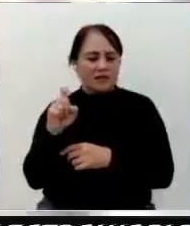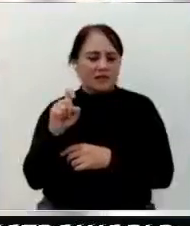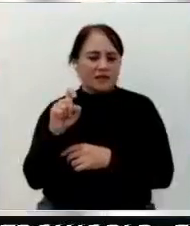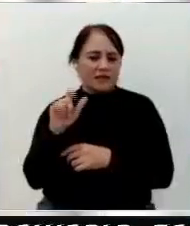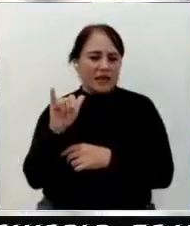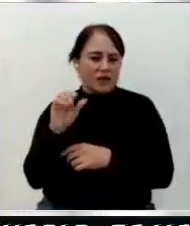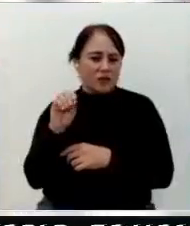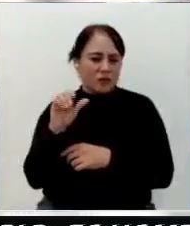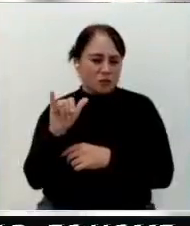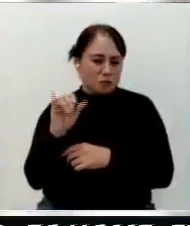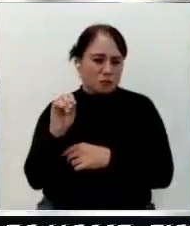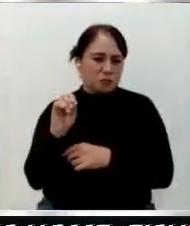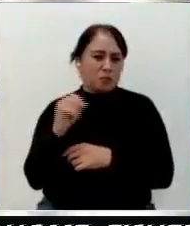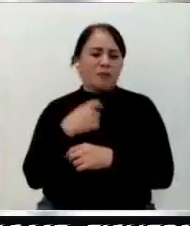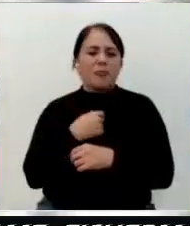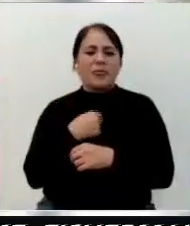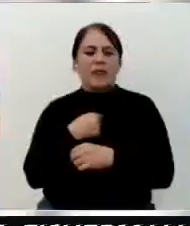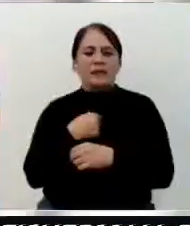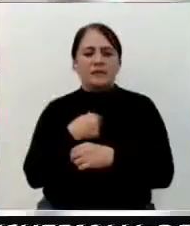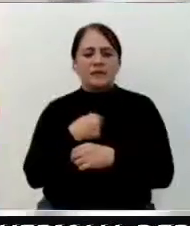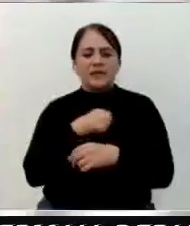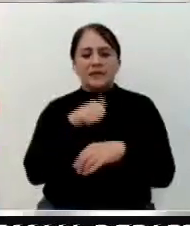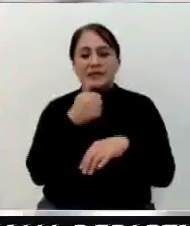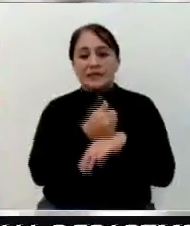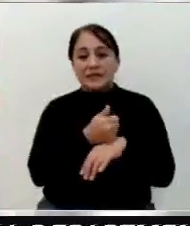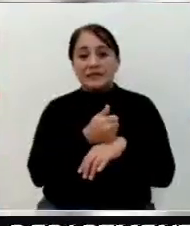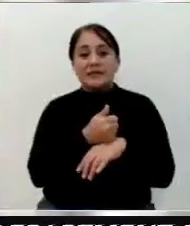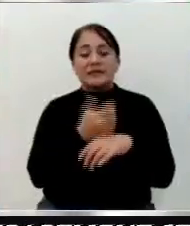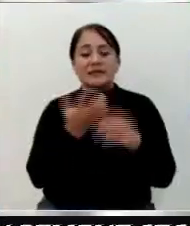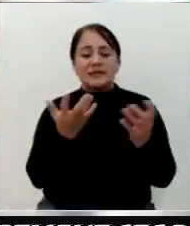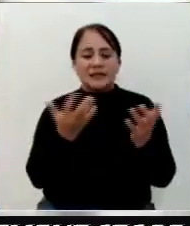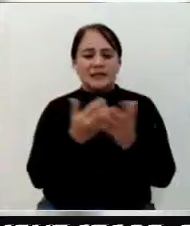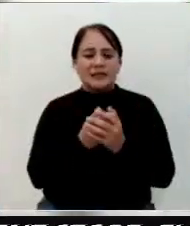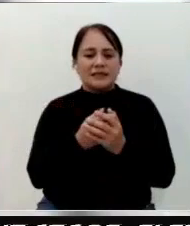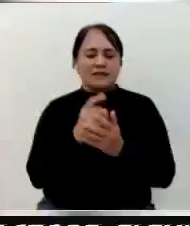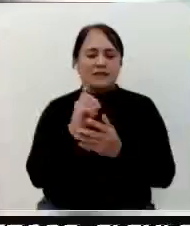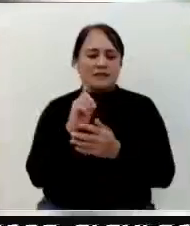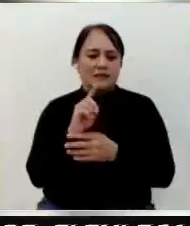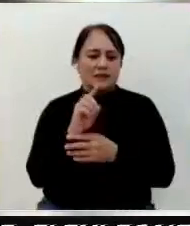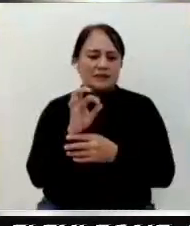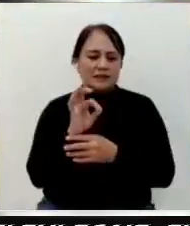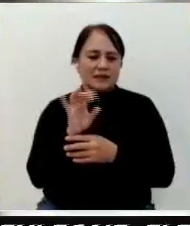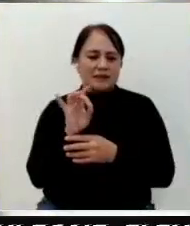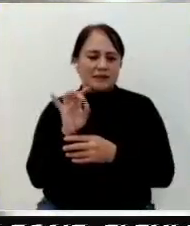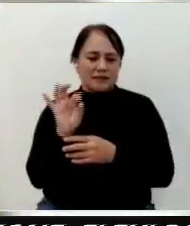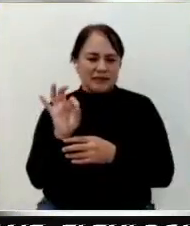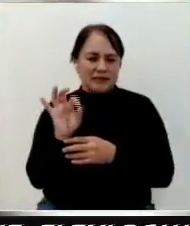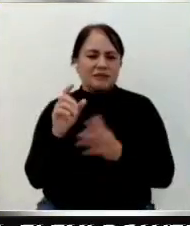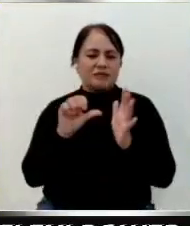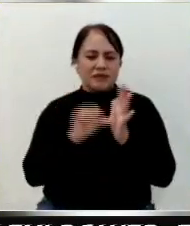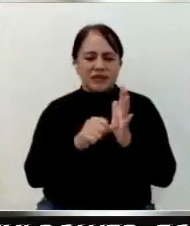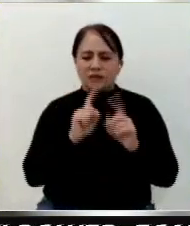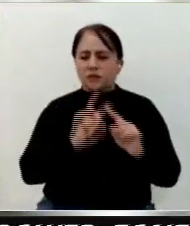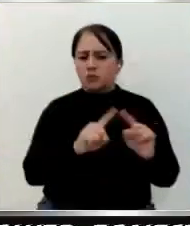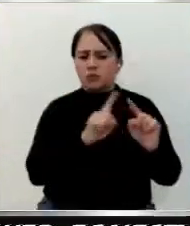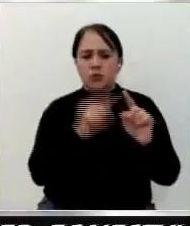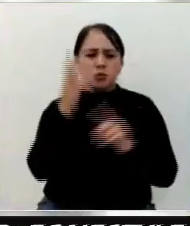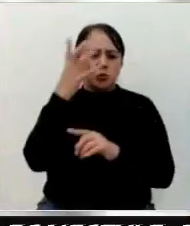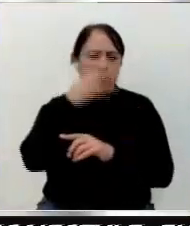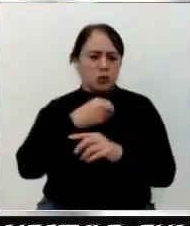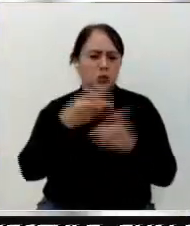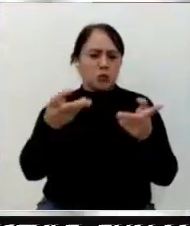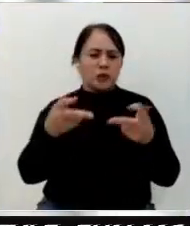1999 i-highlight din daw nito Ang ganda ng iba't ibang lugar sa bansa gaya ng pamosong Mayon Volcano sa